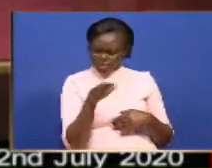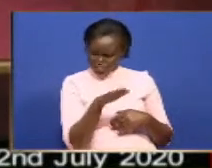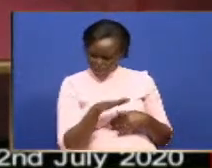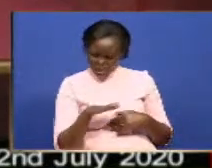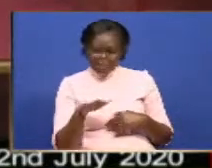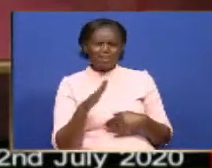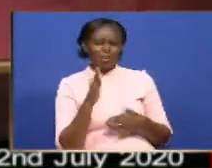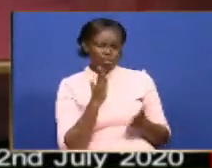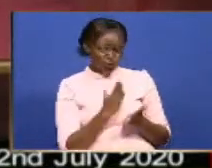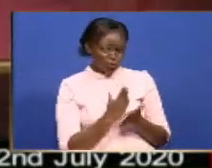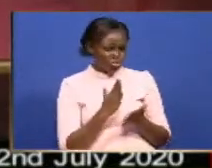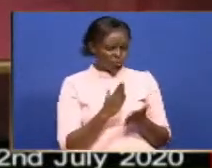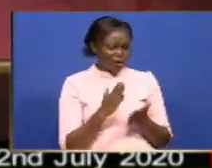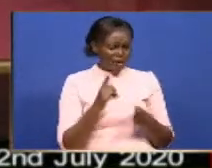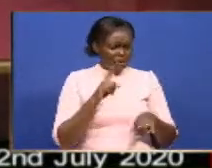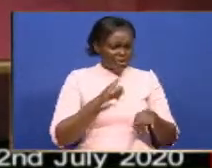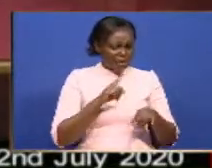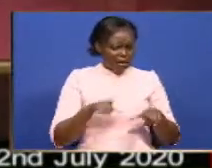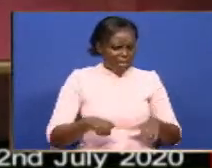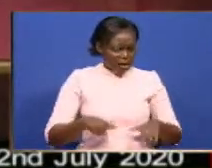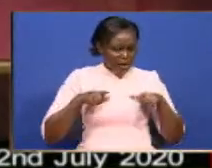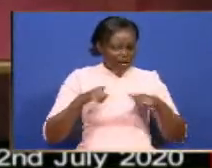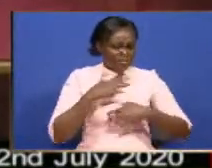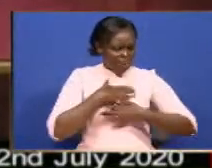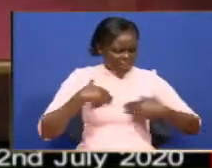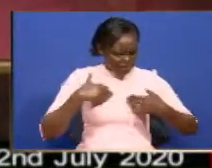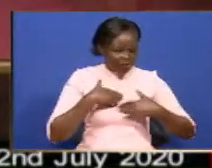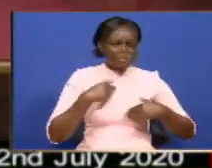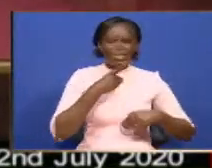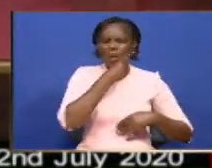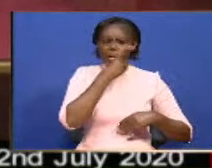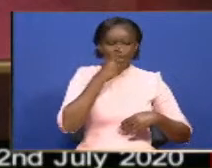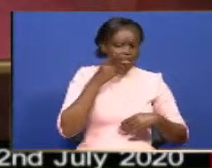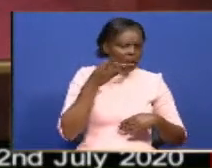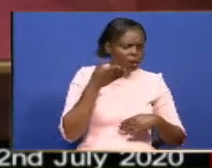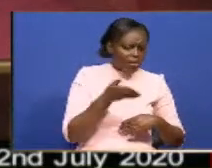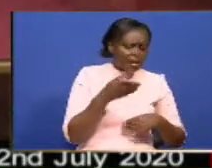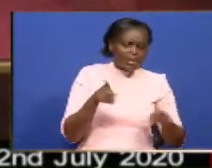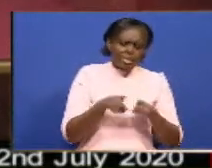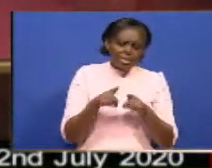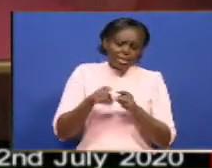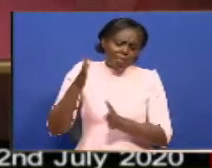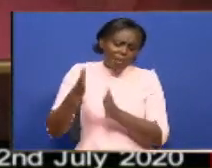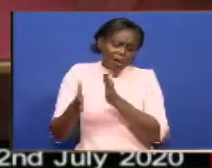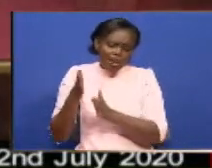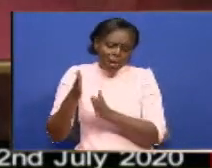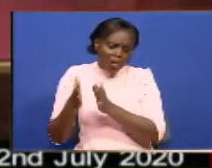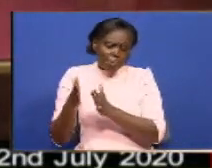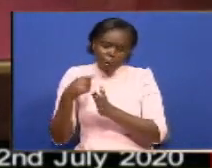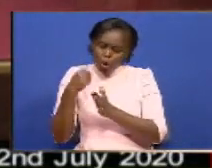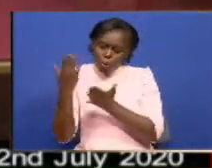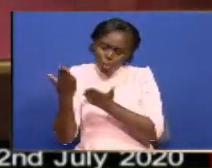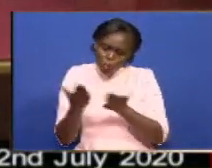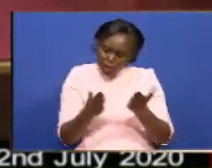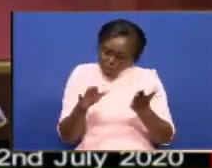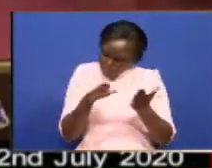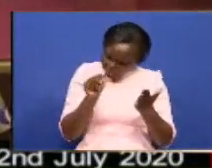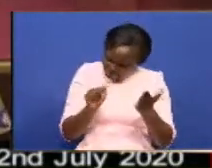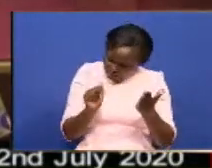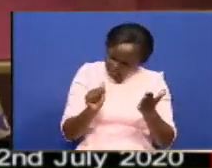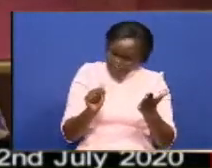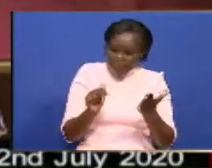ukame, ugumu, na hata wale ambao wanaishi kama majirani ambao ndio wamewapokea maeneo yao